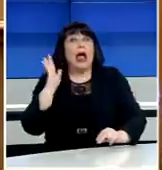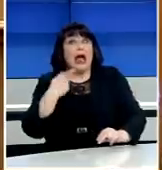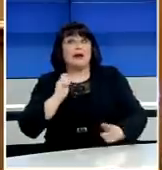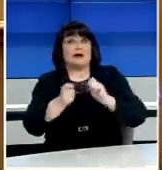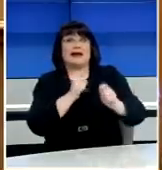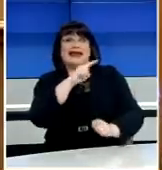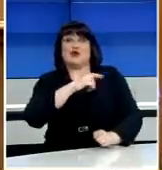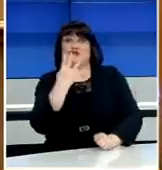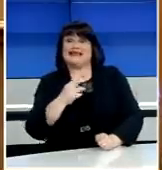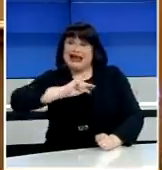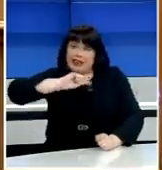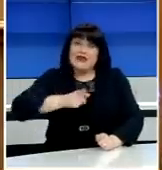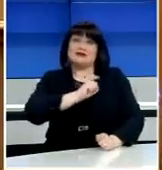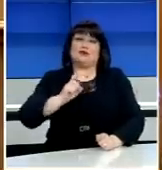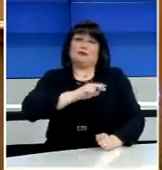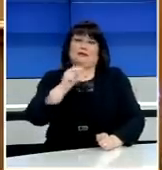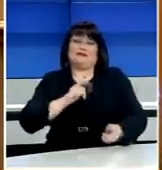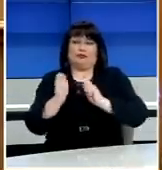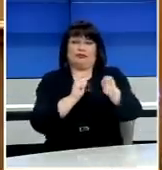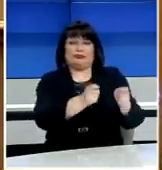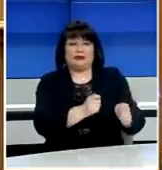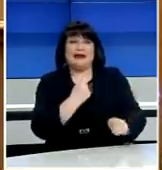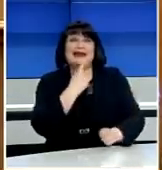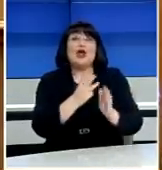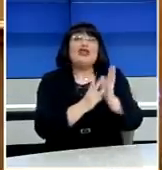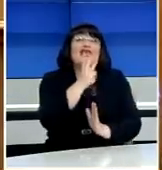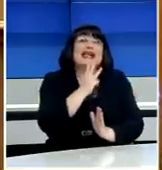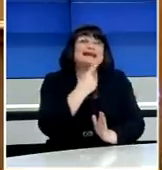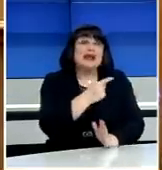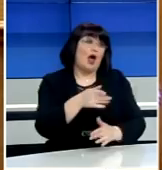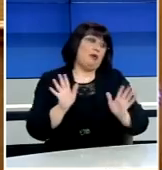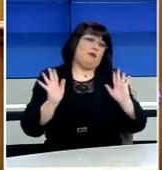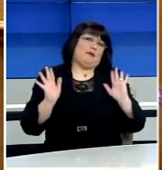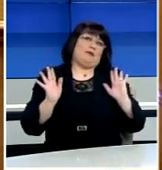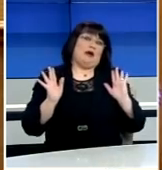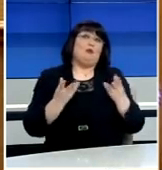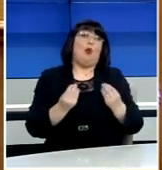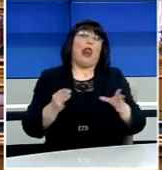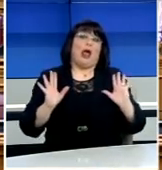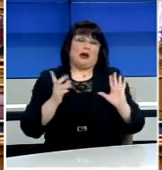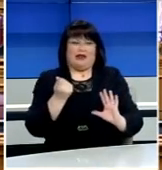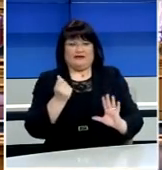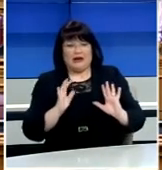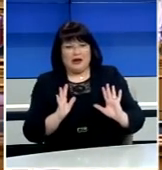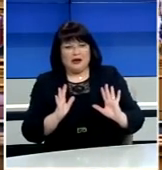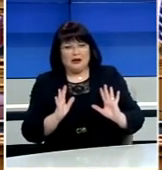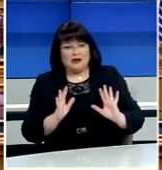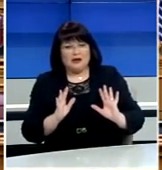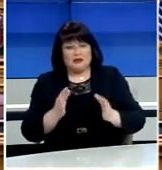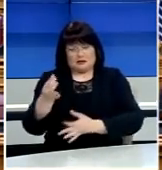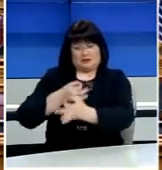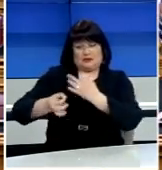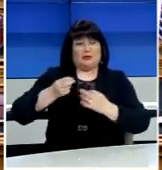αυτά τα 24 δις, όταν εμείς σας λέμε ρίξτε 13 και μας λέτε είναι πολλά, αν τα είχατε ρίξει, θα μου έλεγε κάποιος